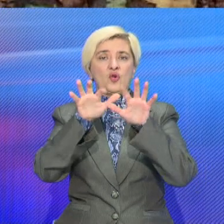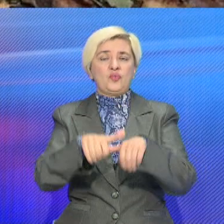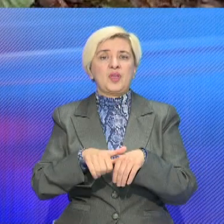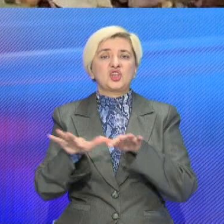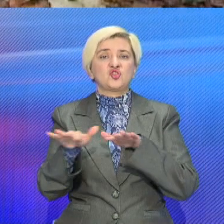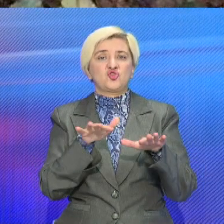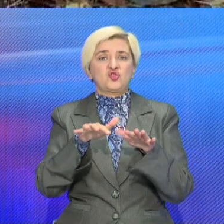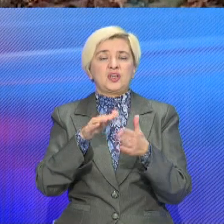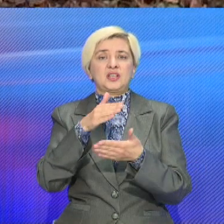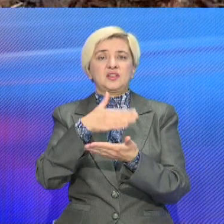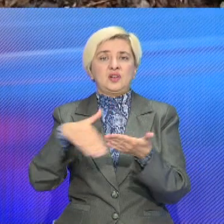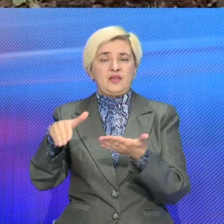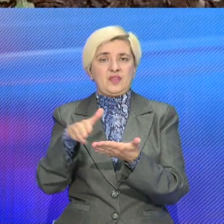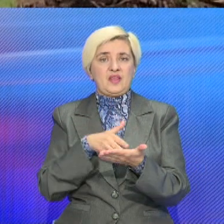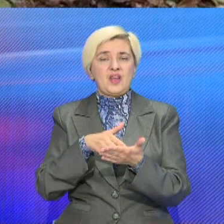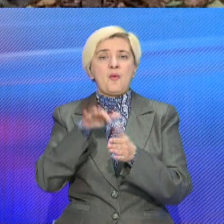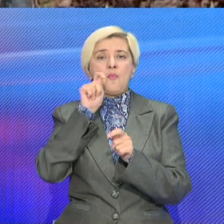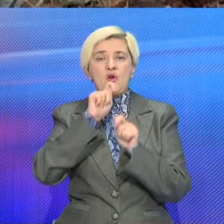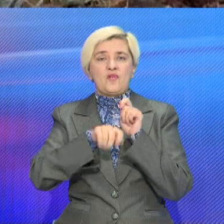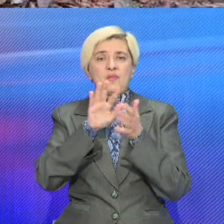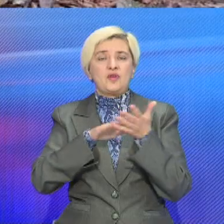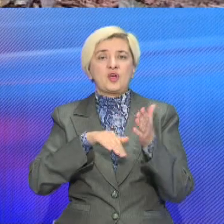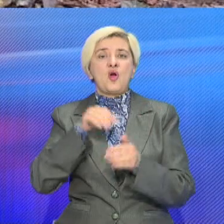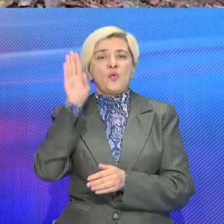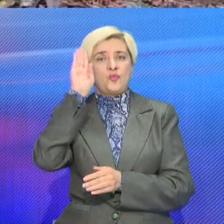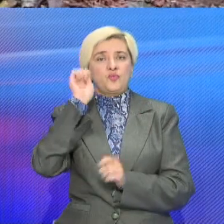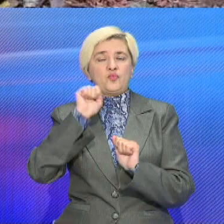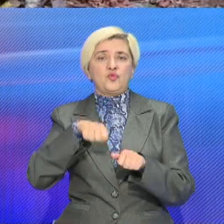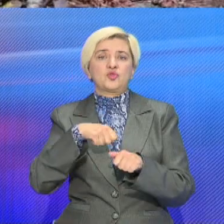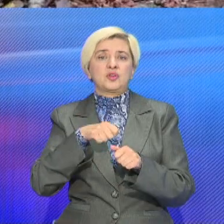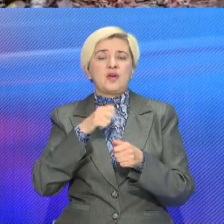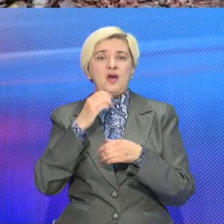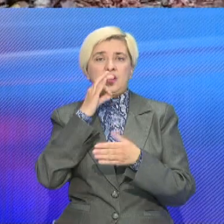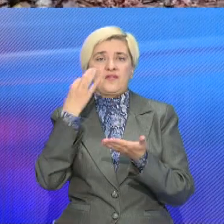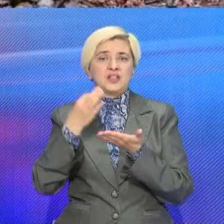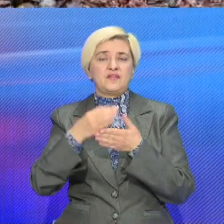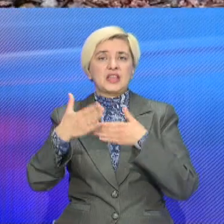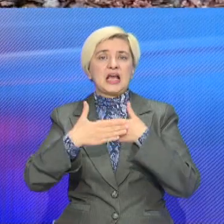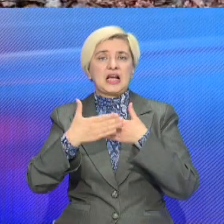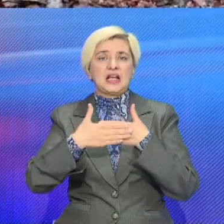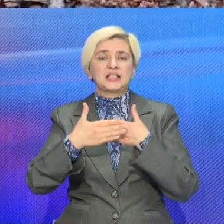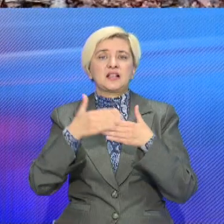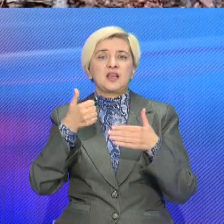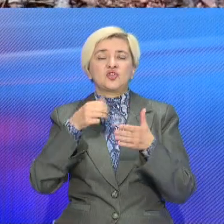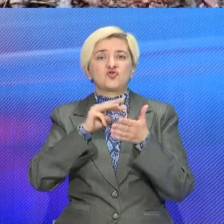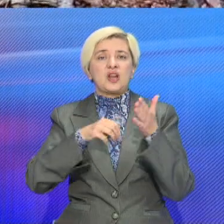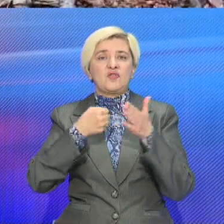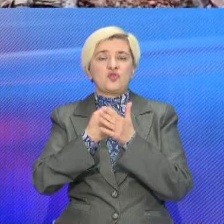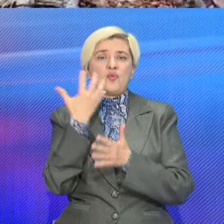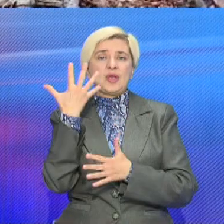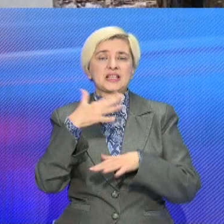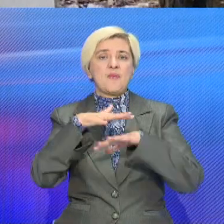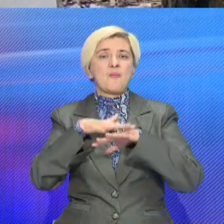Проверка протягивается. Мужчине может погрожать отказность по артикуле, санкция кого предугледжує штраф до 5 базовых